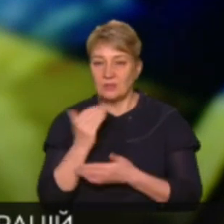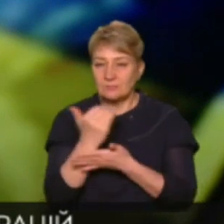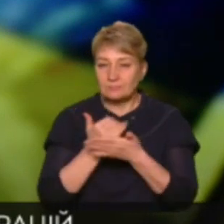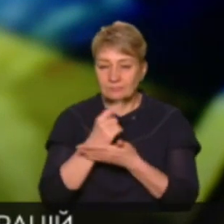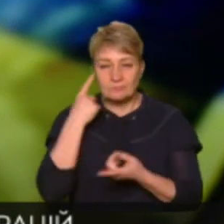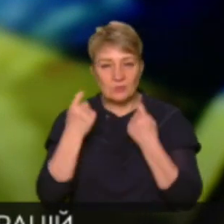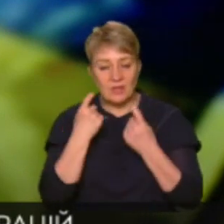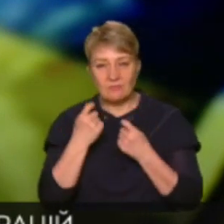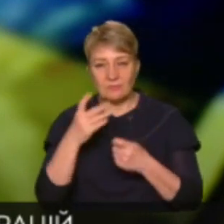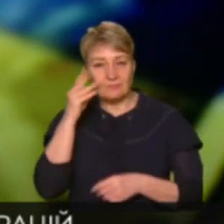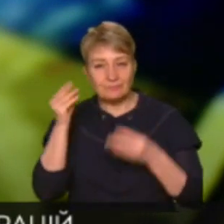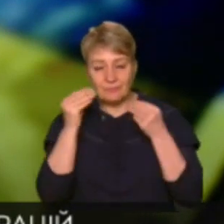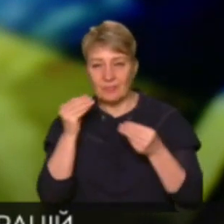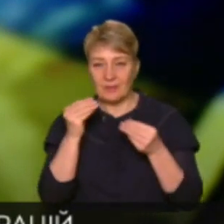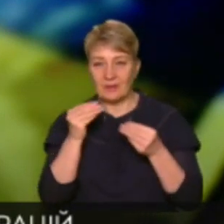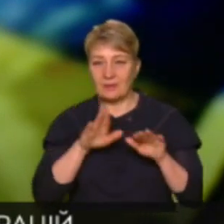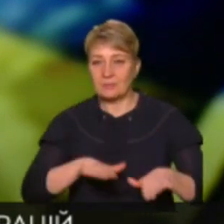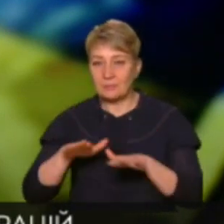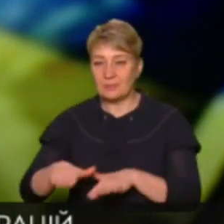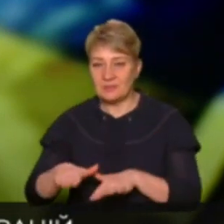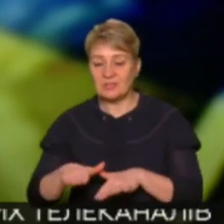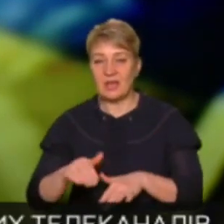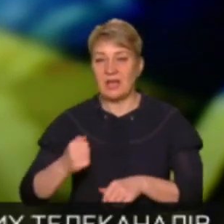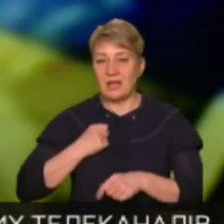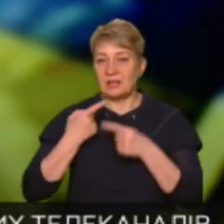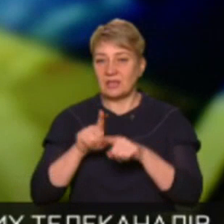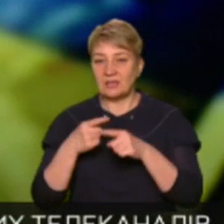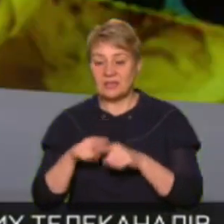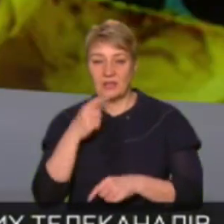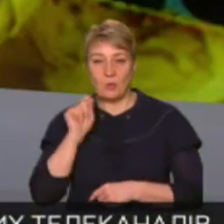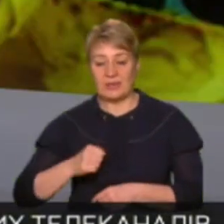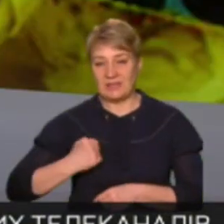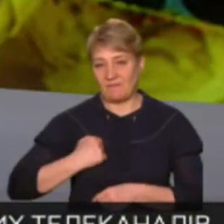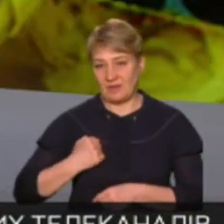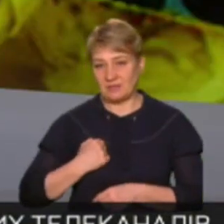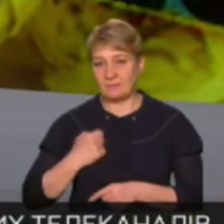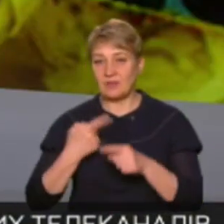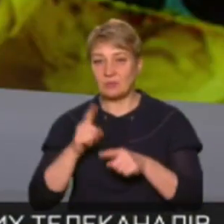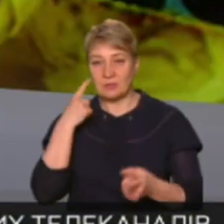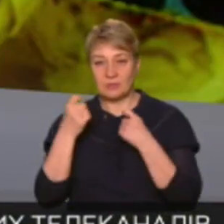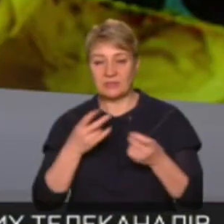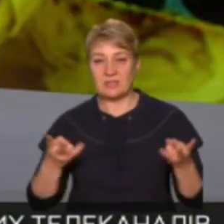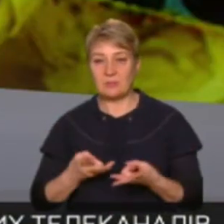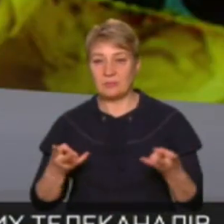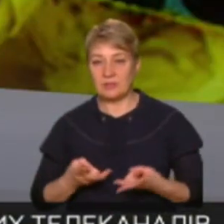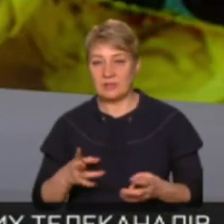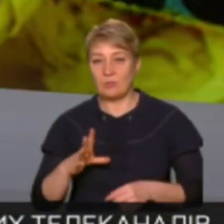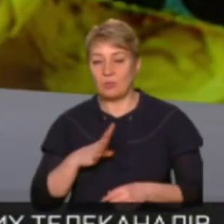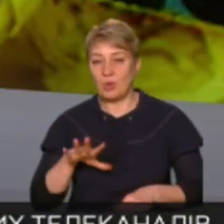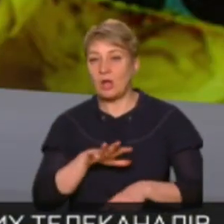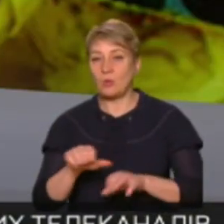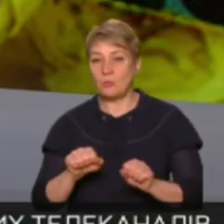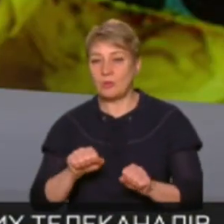про місця базування та переміщення важкої броньованої техніки українських військ. Ця інформація потрібна була окупантам для